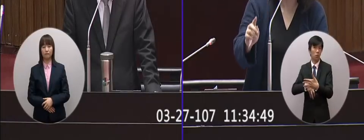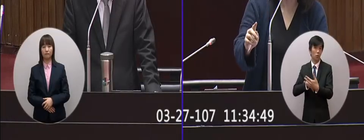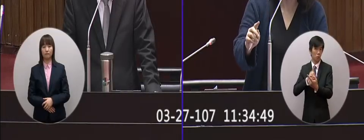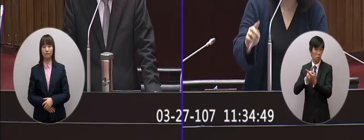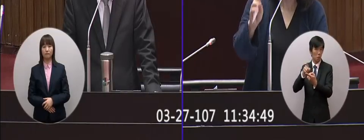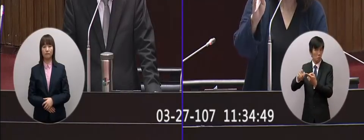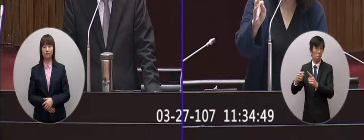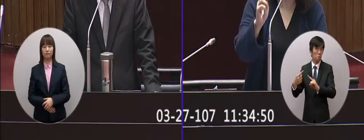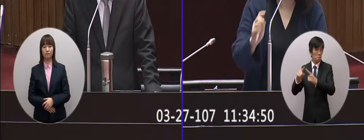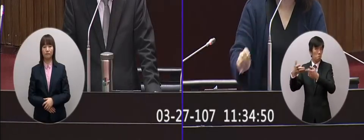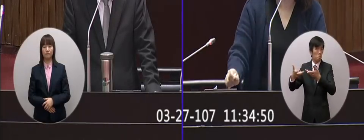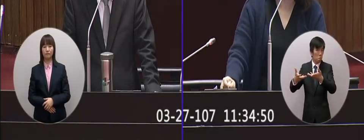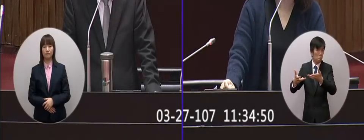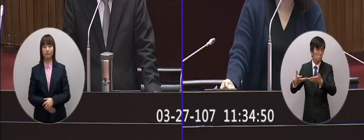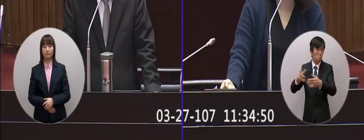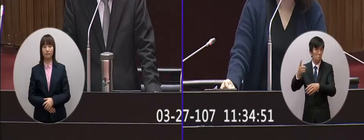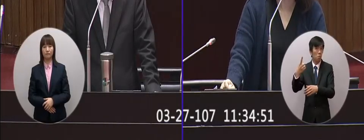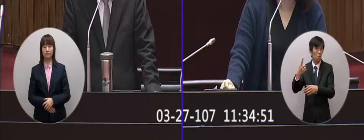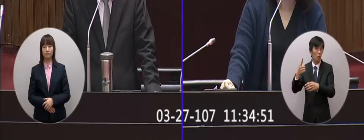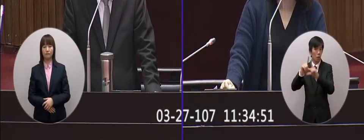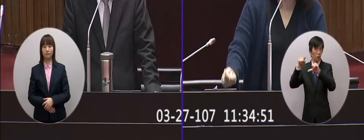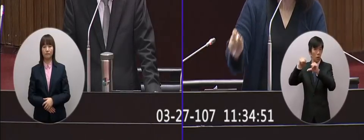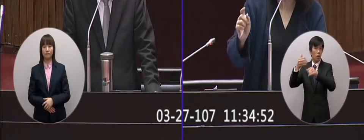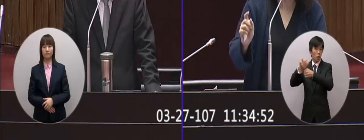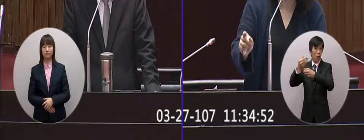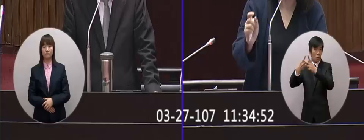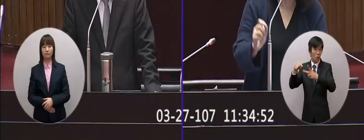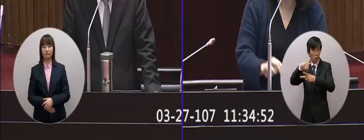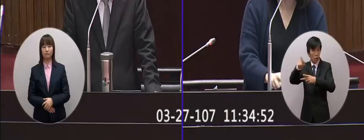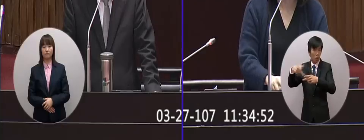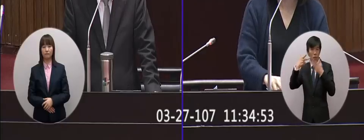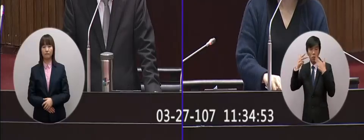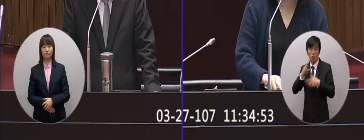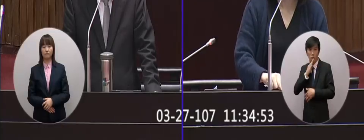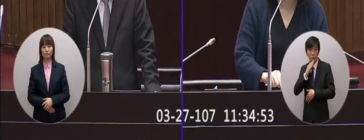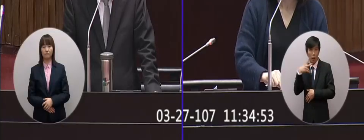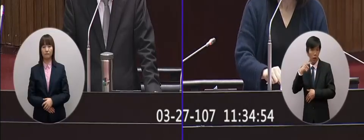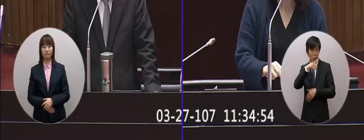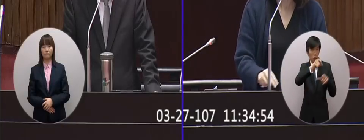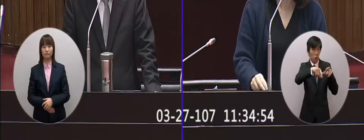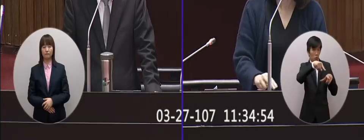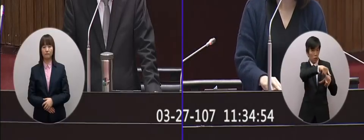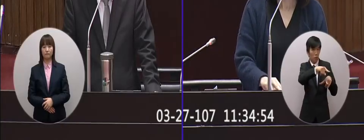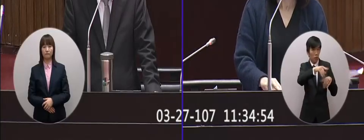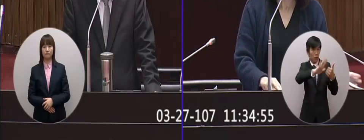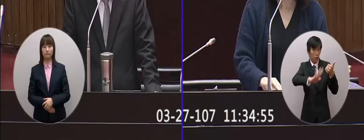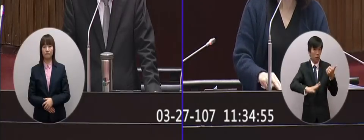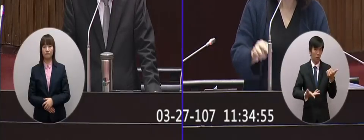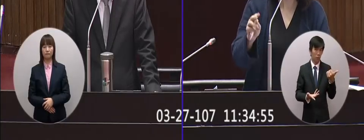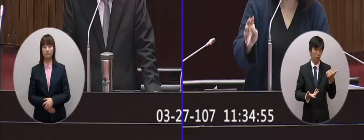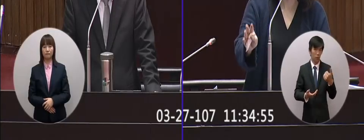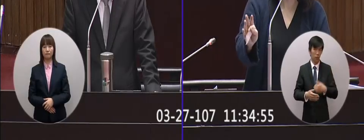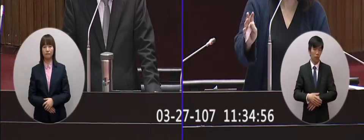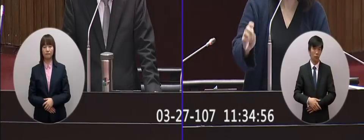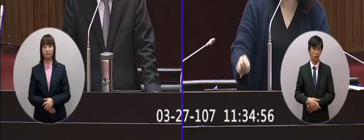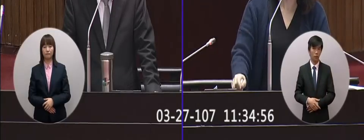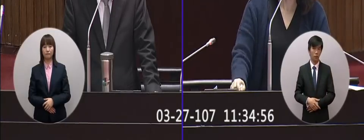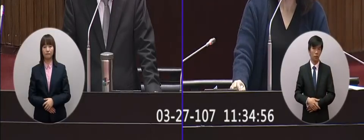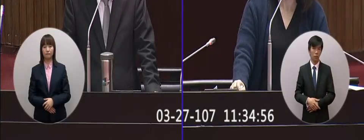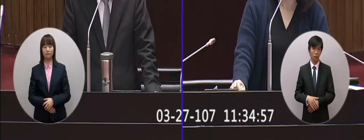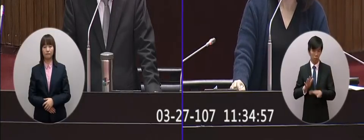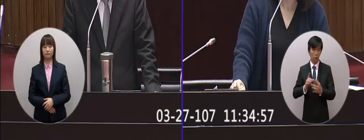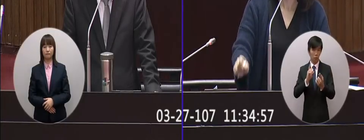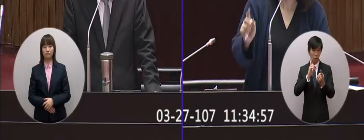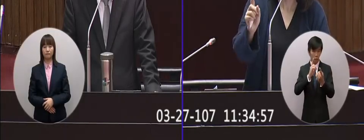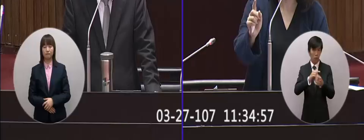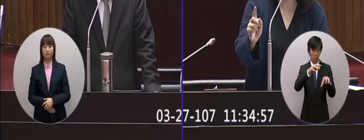引起的争端，是太鲁阁居民吗？还是所谓的开发者？所以呢，现在要进行所谓的三